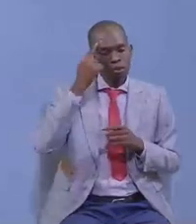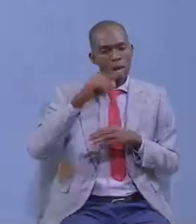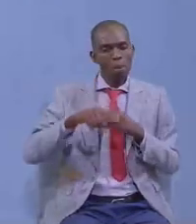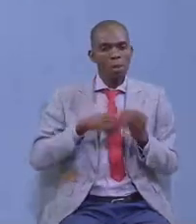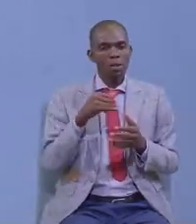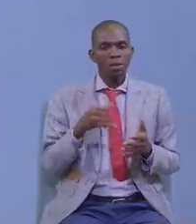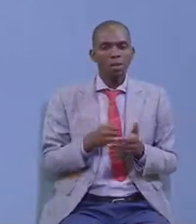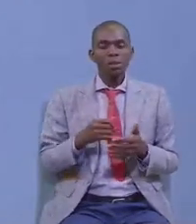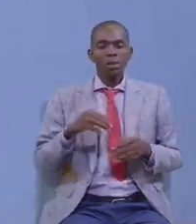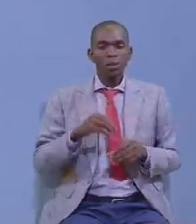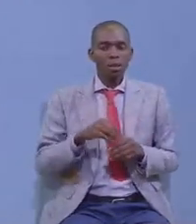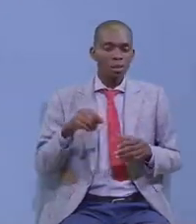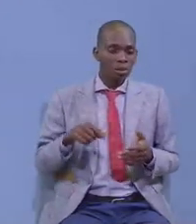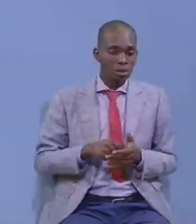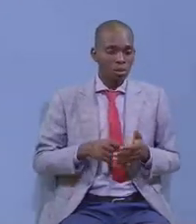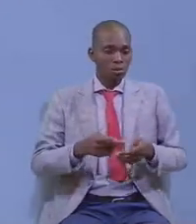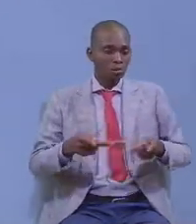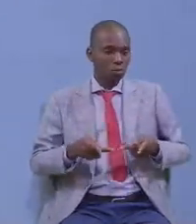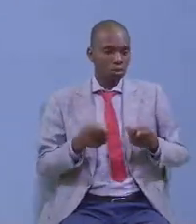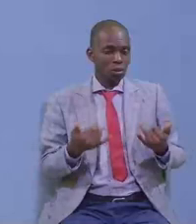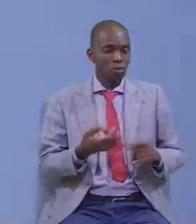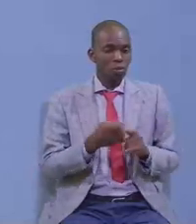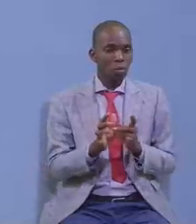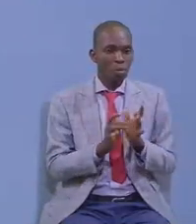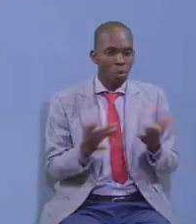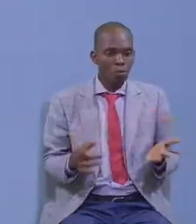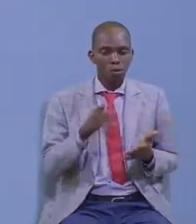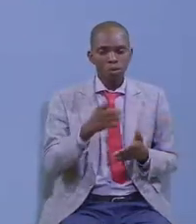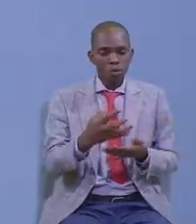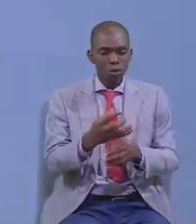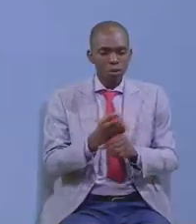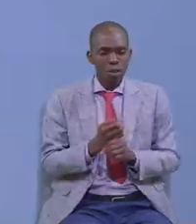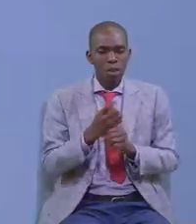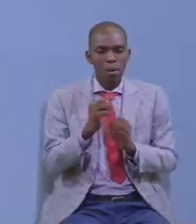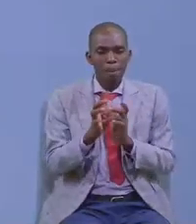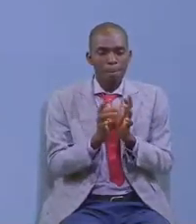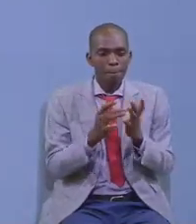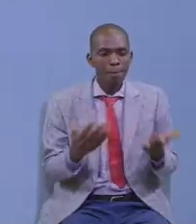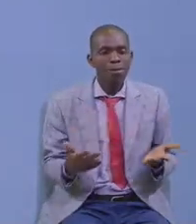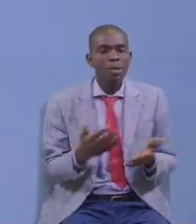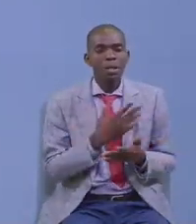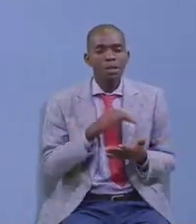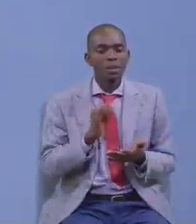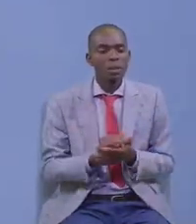Et ici maintenant, ce sont les Écritures que tu prends à cœur. Les Écritures, la parole de Dieu.